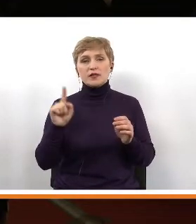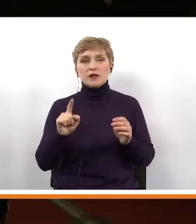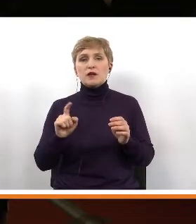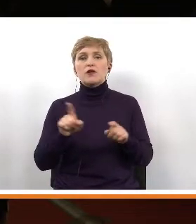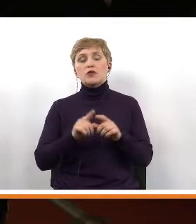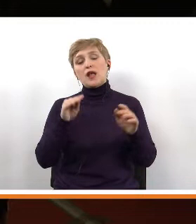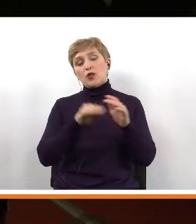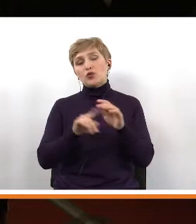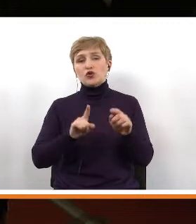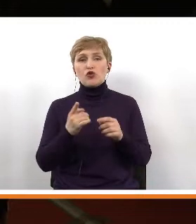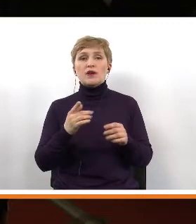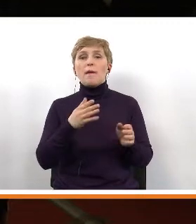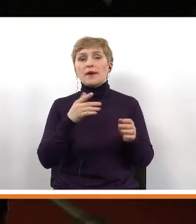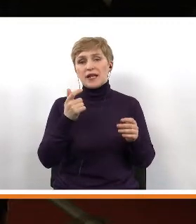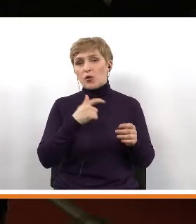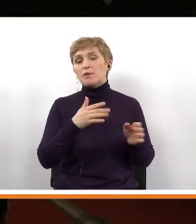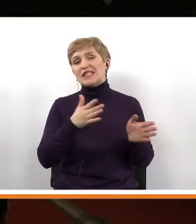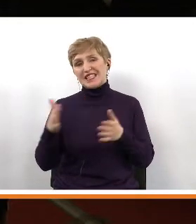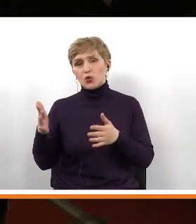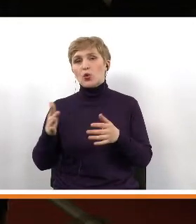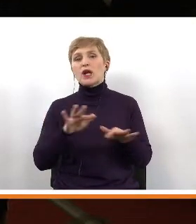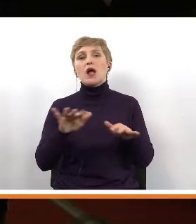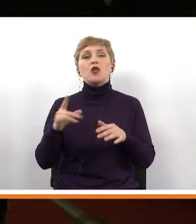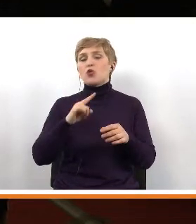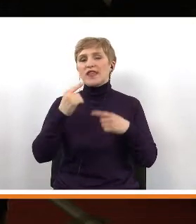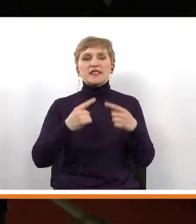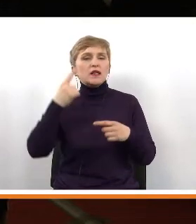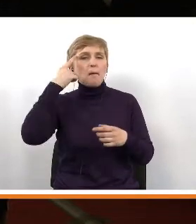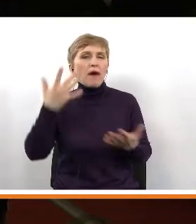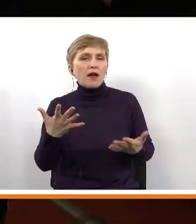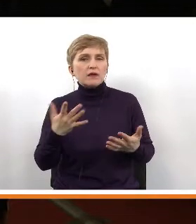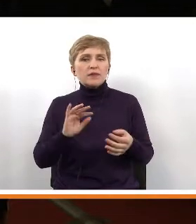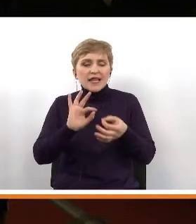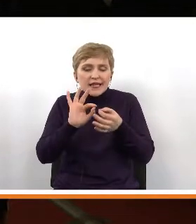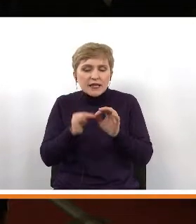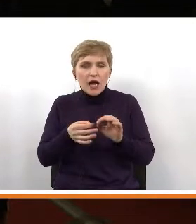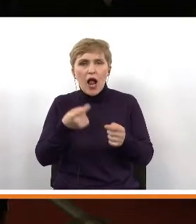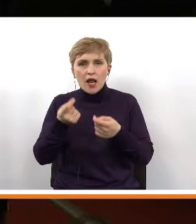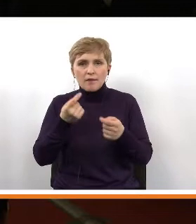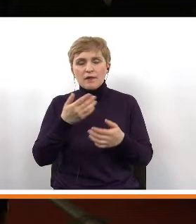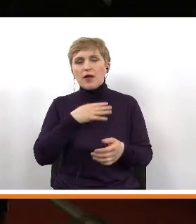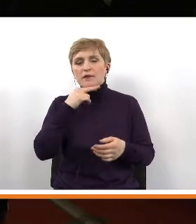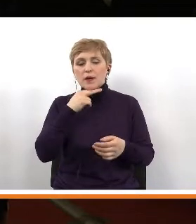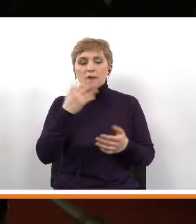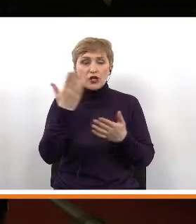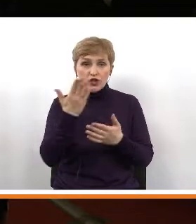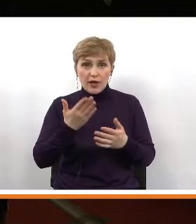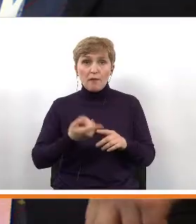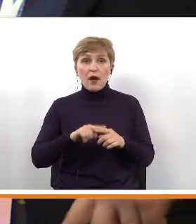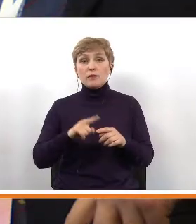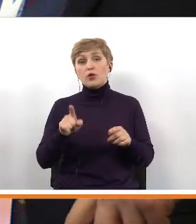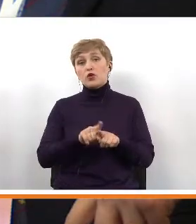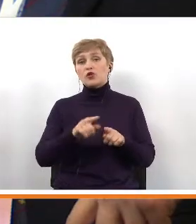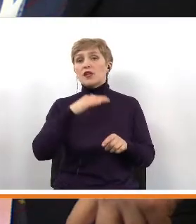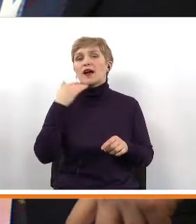тоже определенные процедуры, но они не всегда понятны при детальном и внимательном прочтении, поэтому мы тоже здесь не